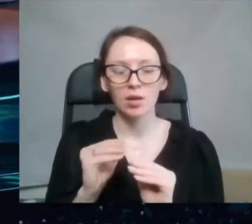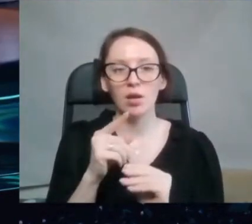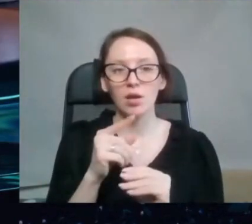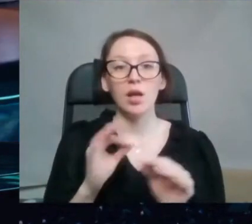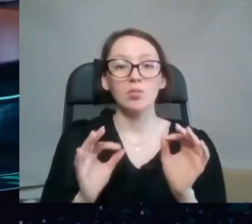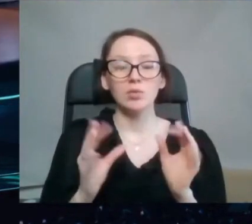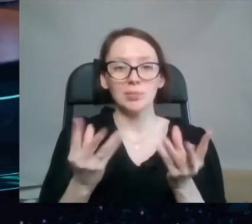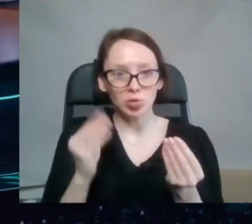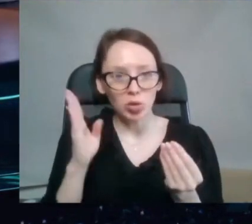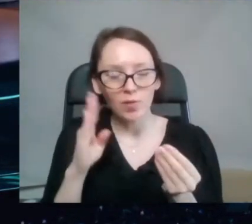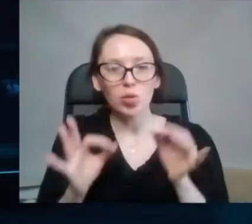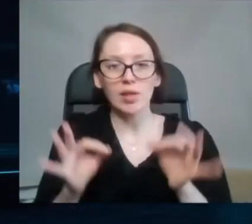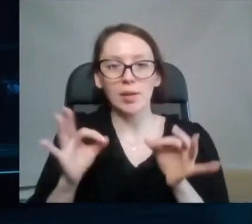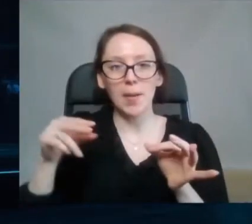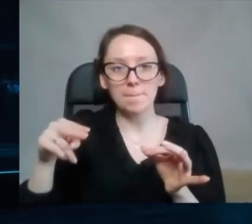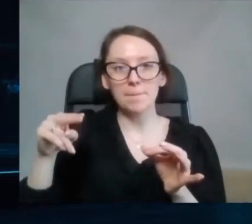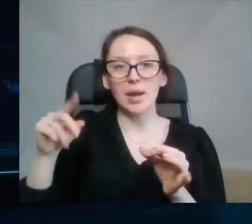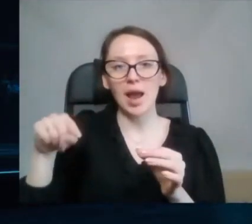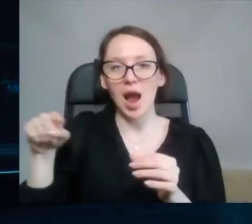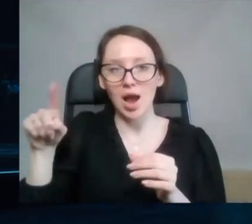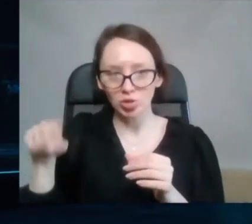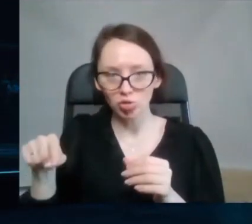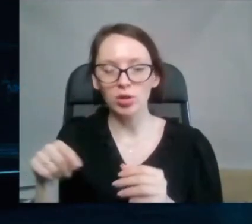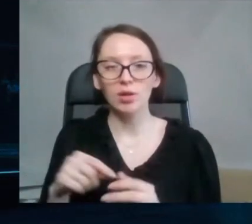от появления накипи до 6 месяцев.